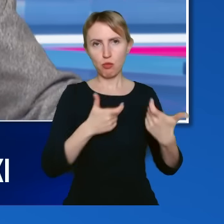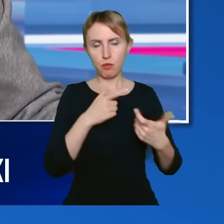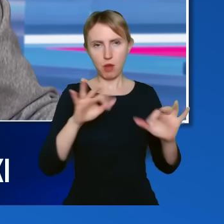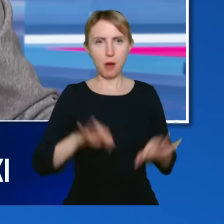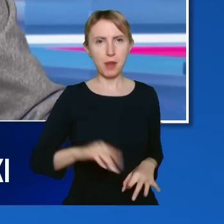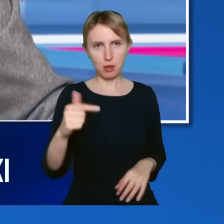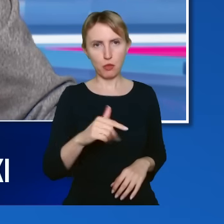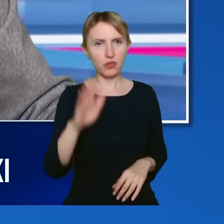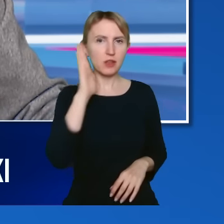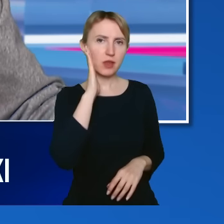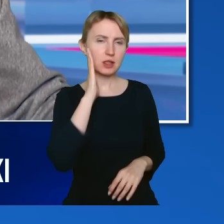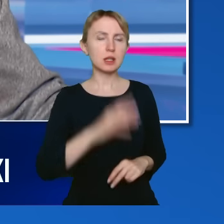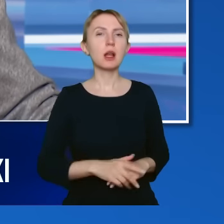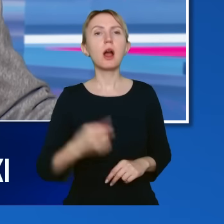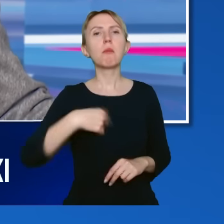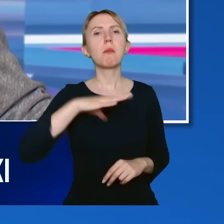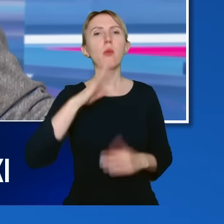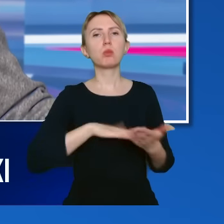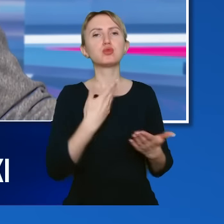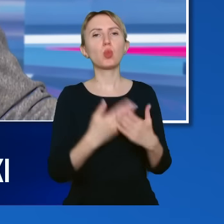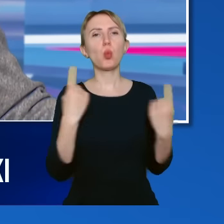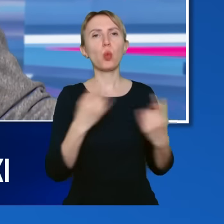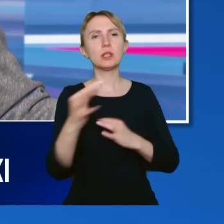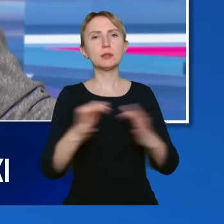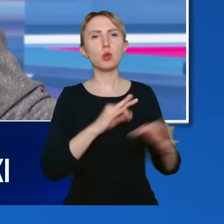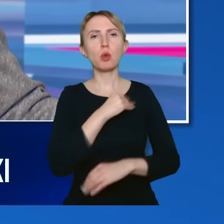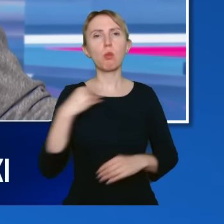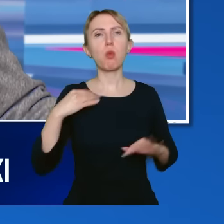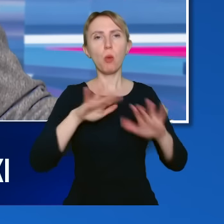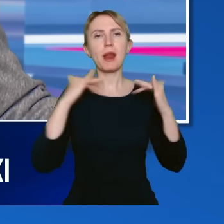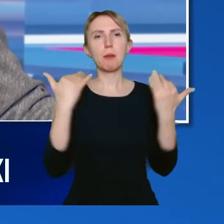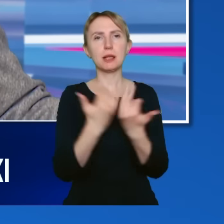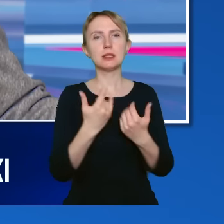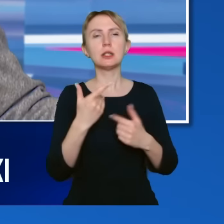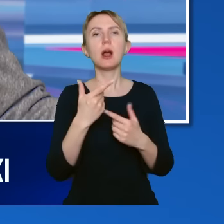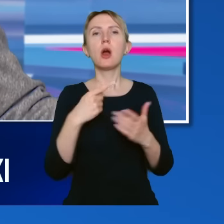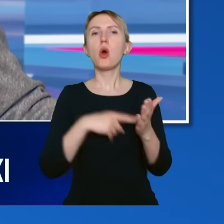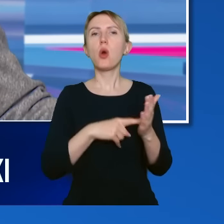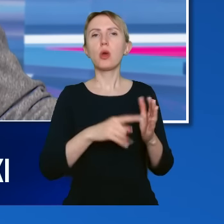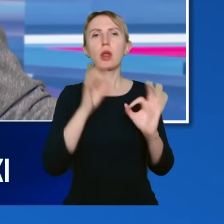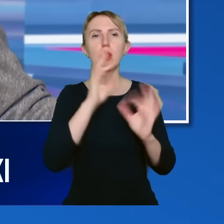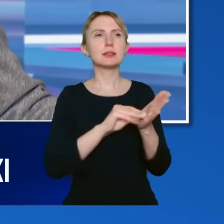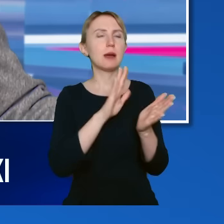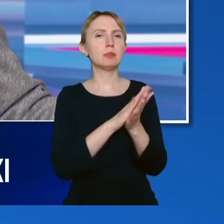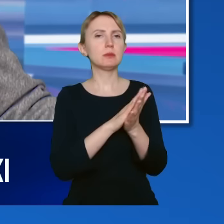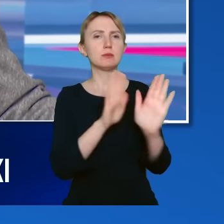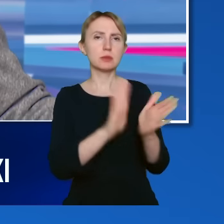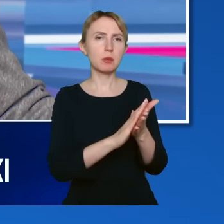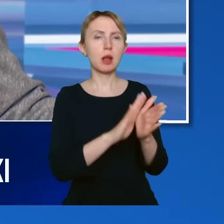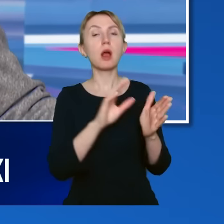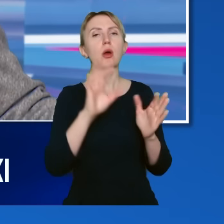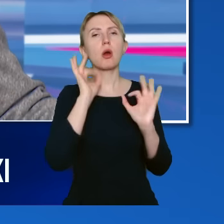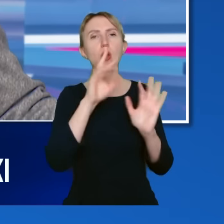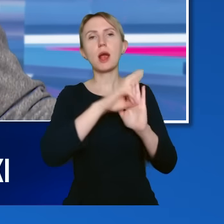powinien wiedzieć, bo mieliśmy przykłady takie w historii polskiego parlamentaryzmu, korzystne zapisy, przepraszam bardzo,